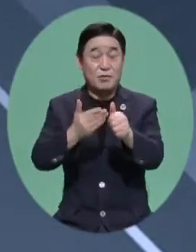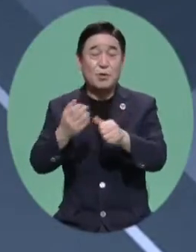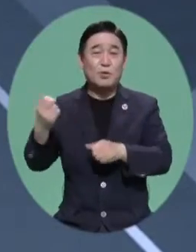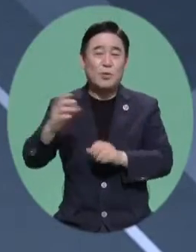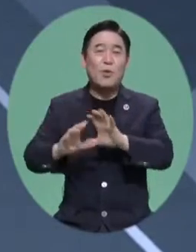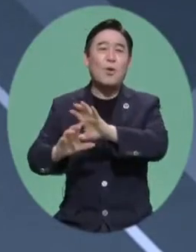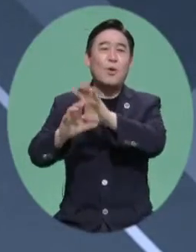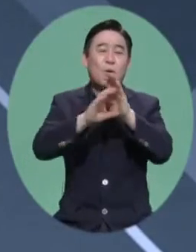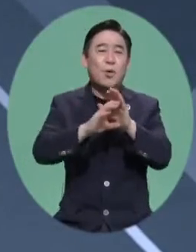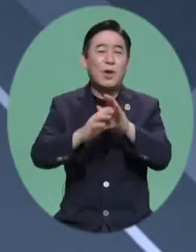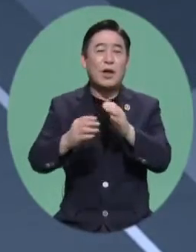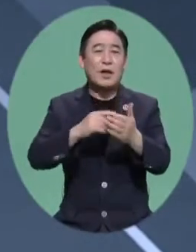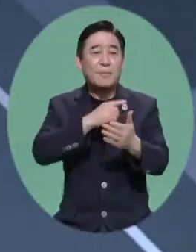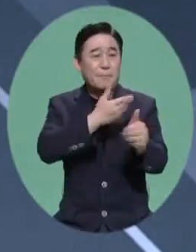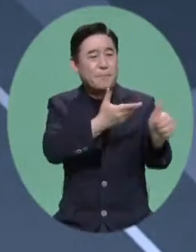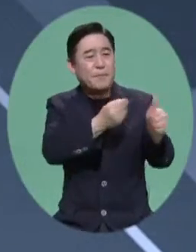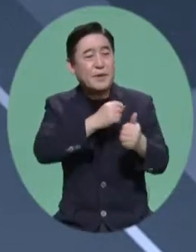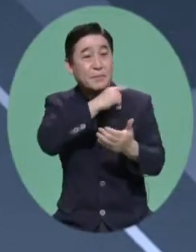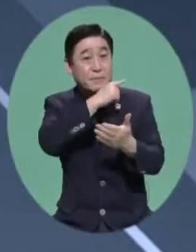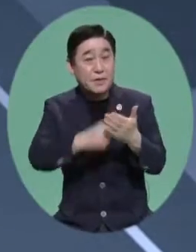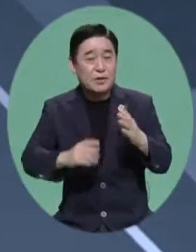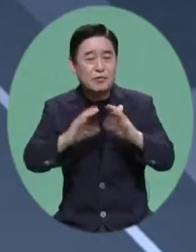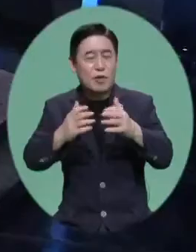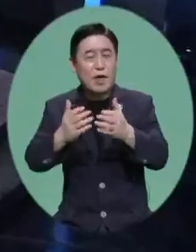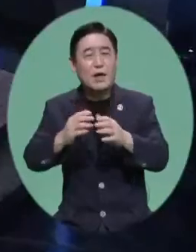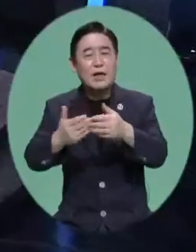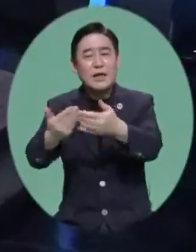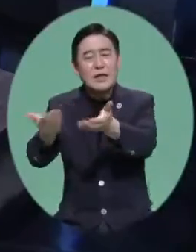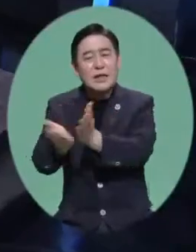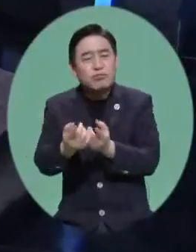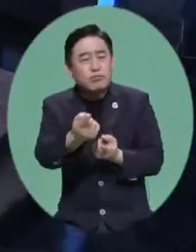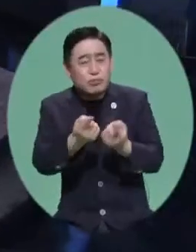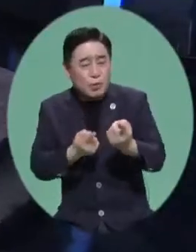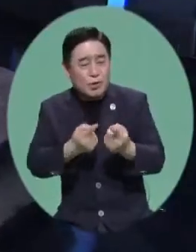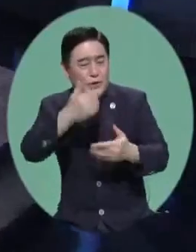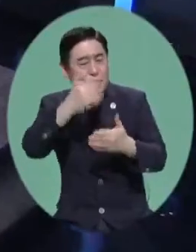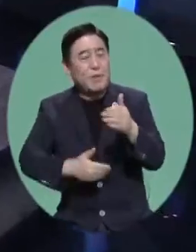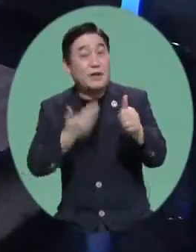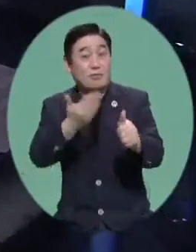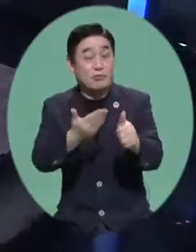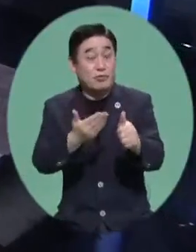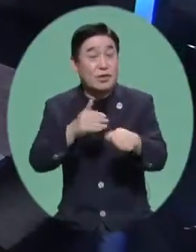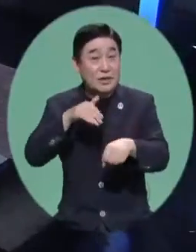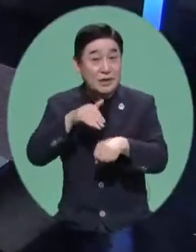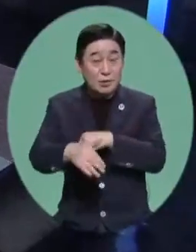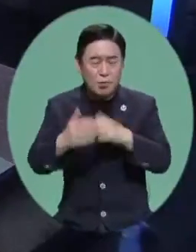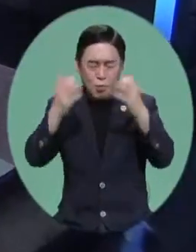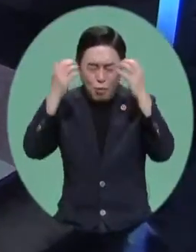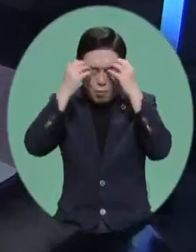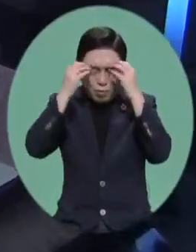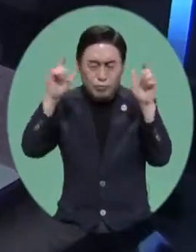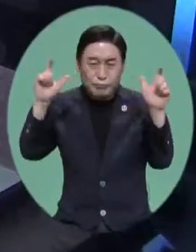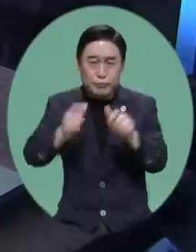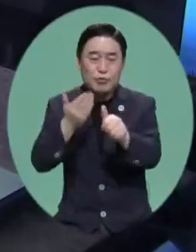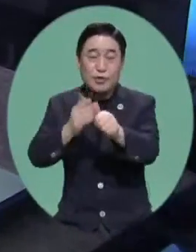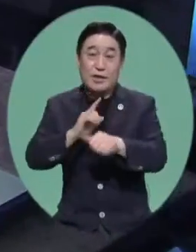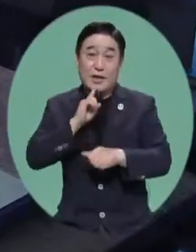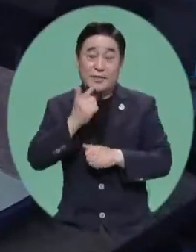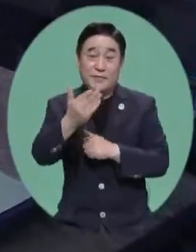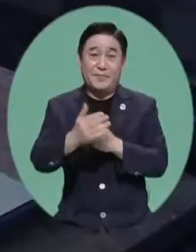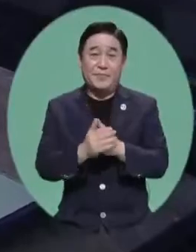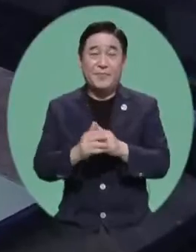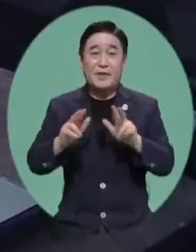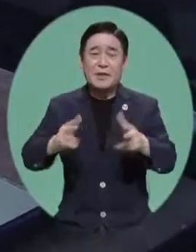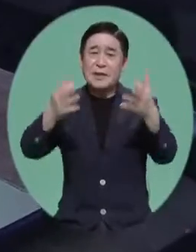생긴 부채는 국가가 인수해서 일부 조정을 하고 또 탕감하는 방식으로 그 고통을 줄여 드리겠다는 말씀드리고